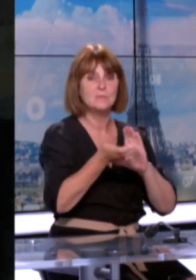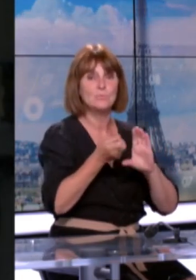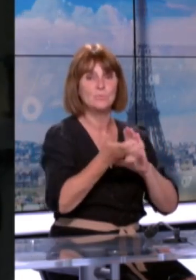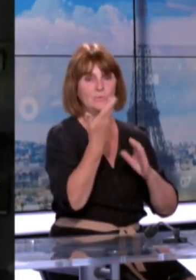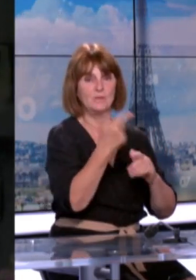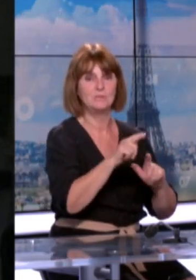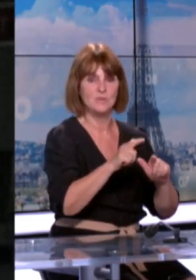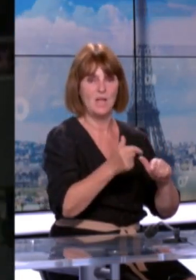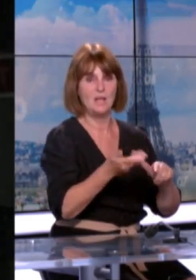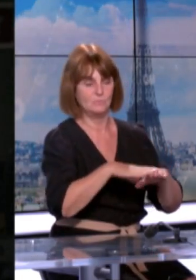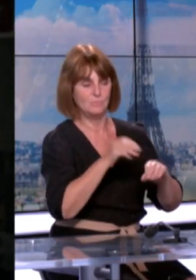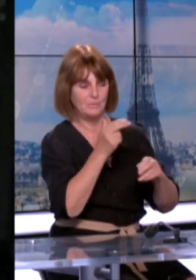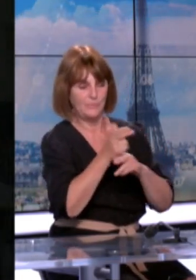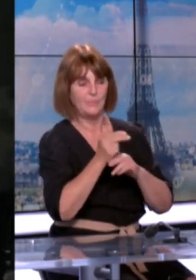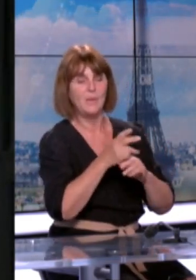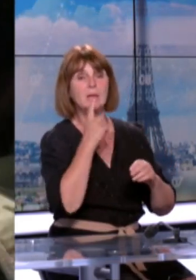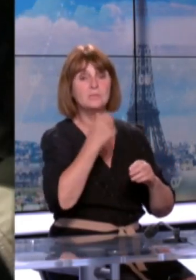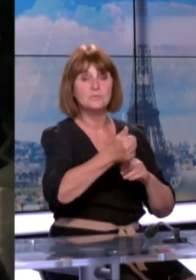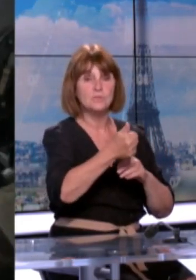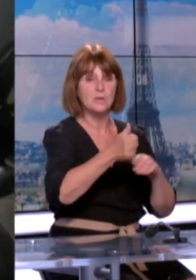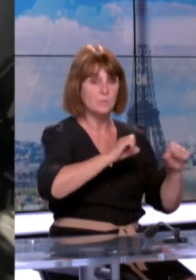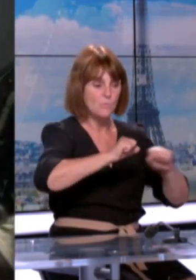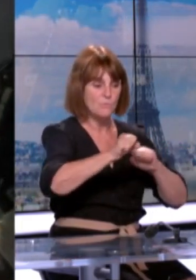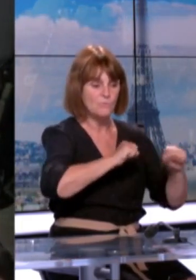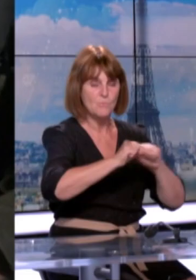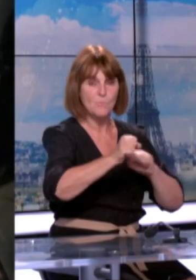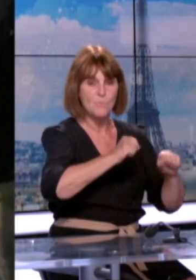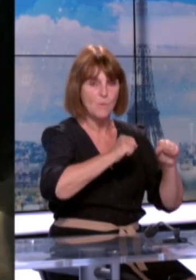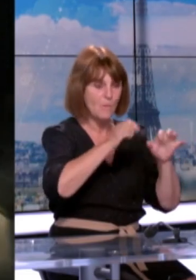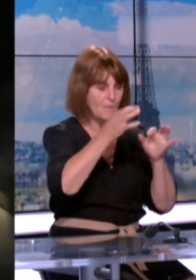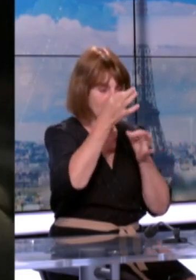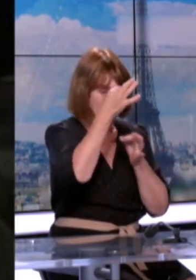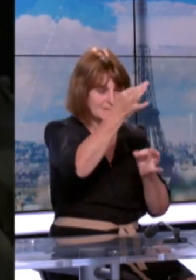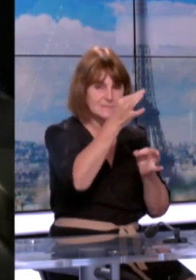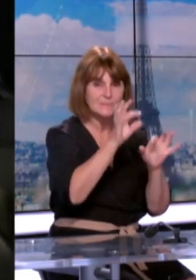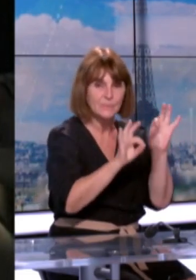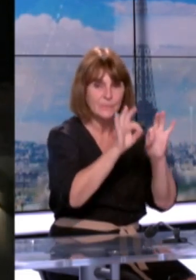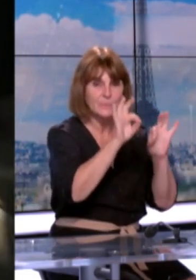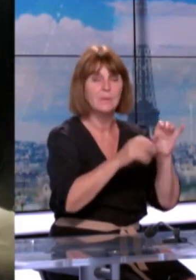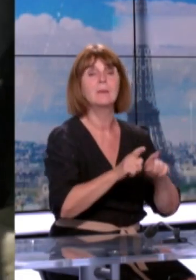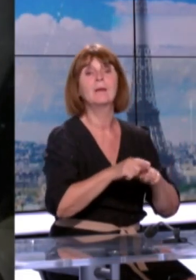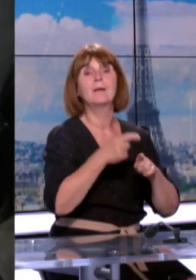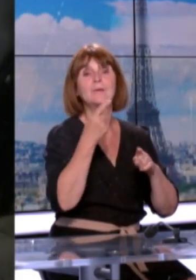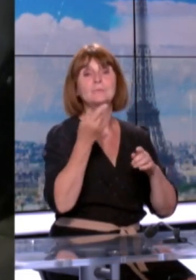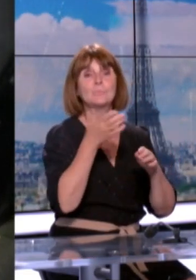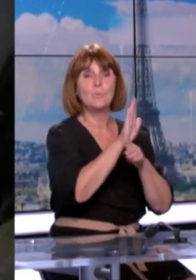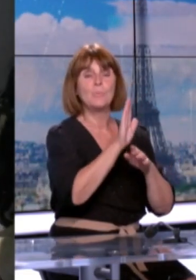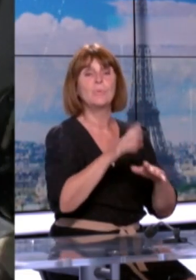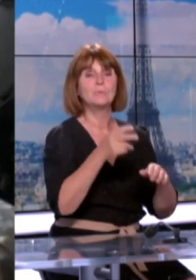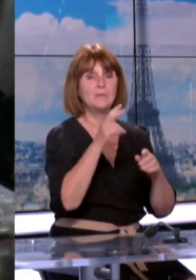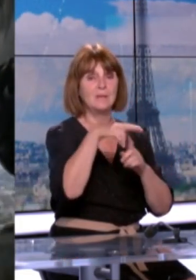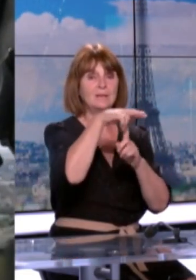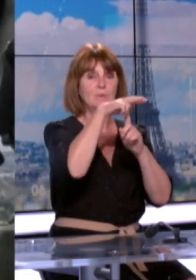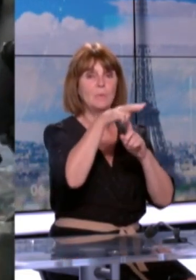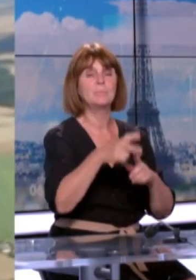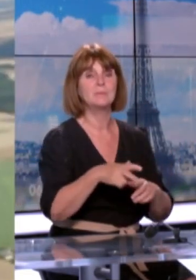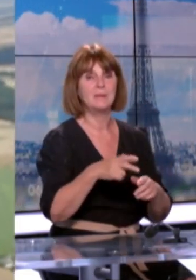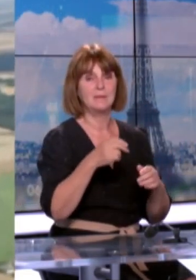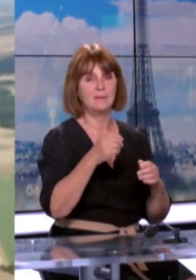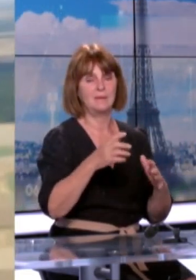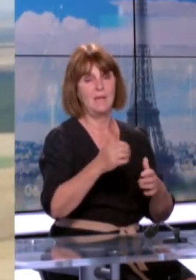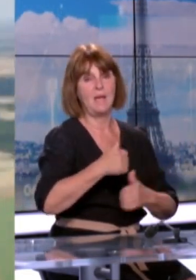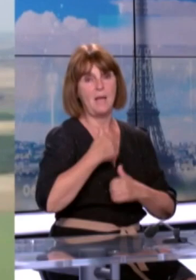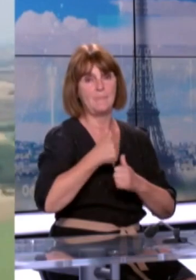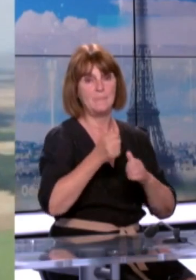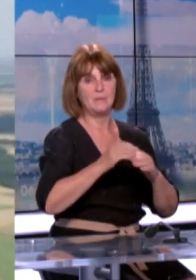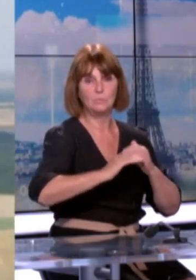Chaque geste, chaque mouvement doit se régler au millimètre. Alors je vous propose un petit avant-goût du défilé aérien des hélicoptères de l'armée de terre. On écoute un